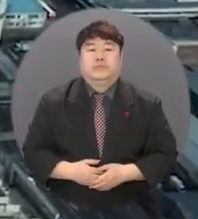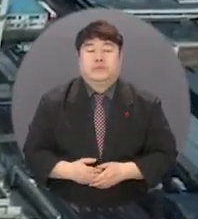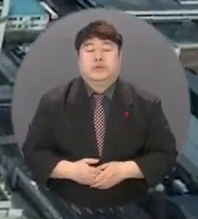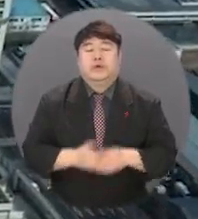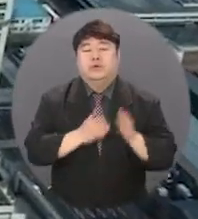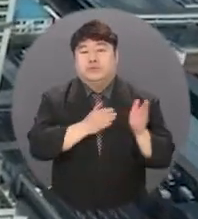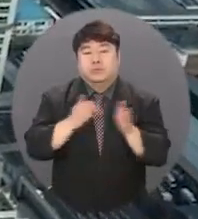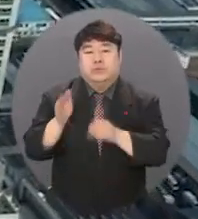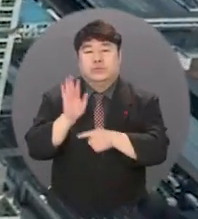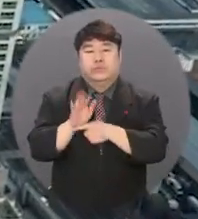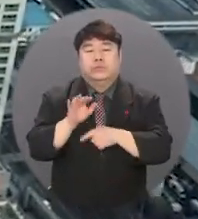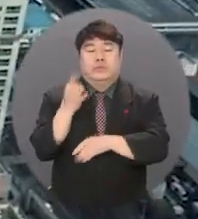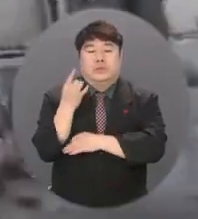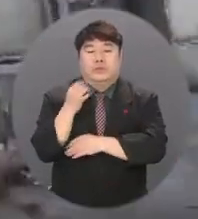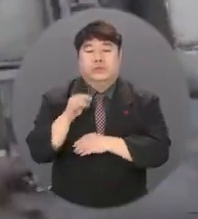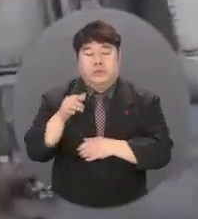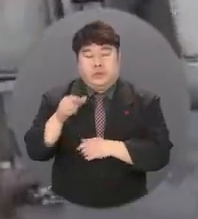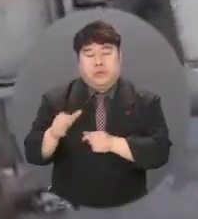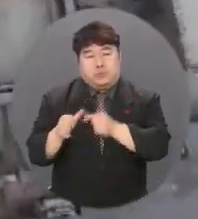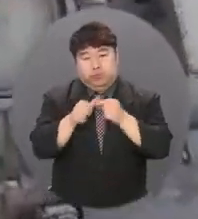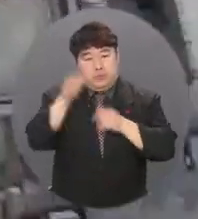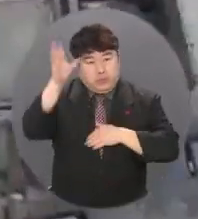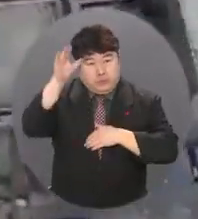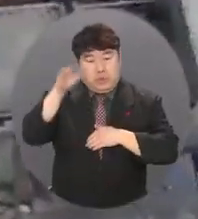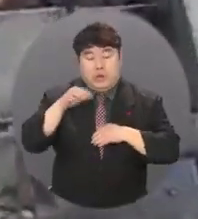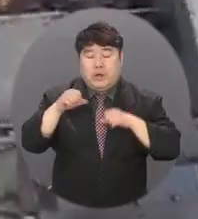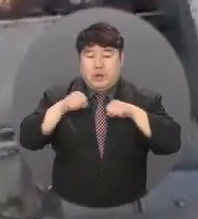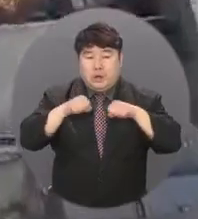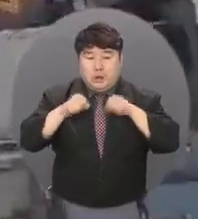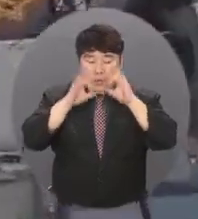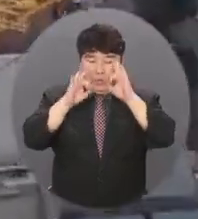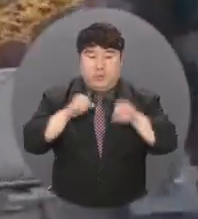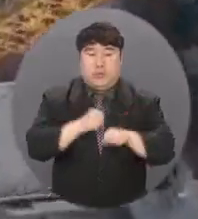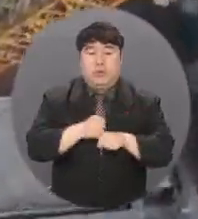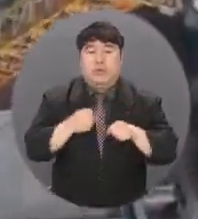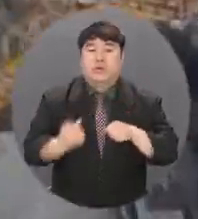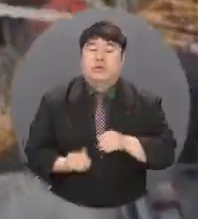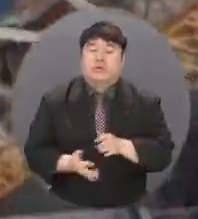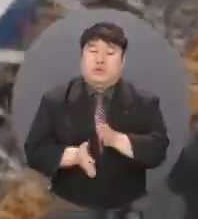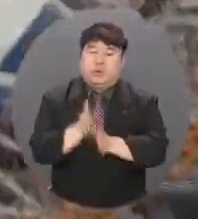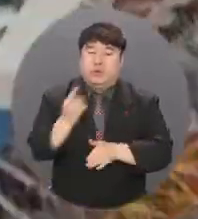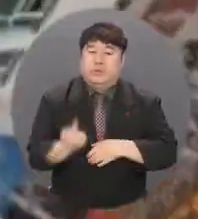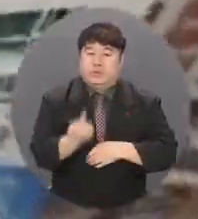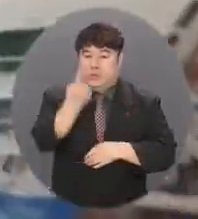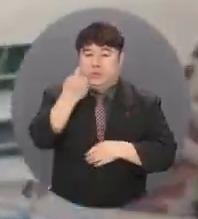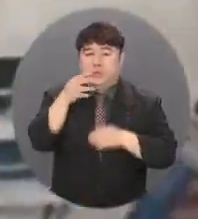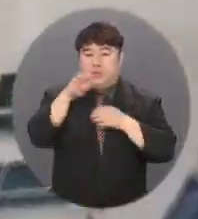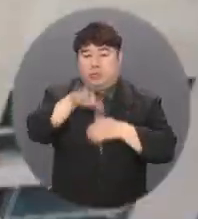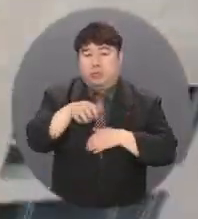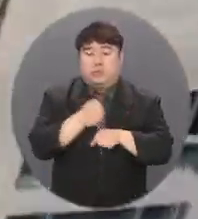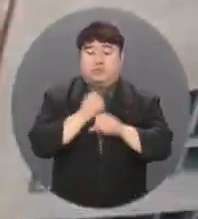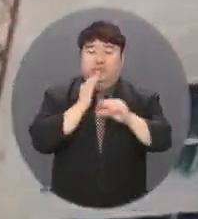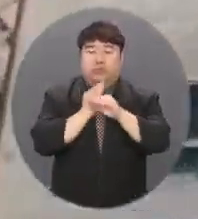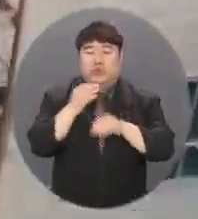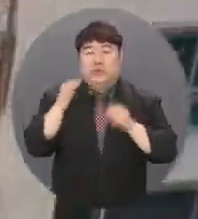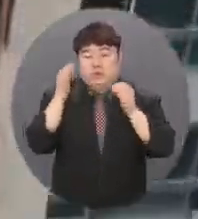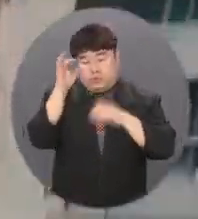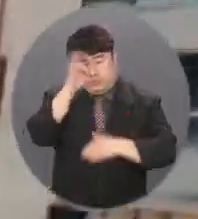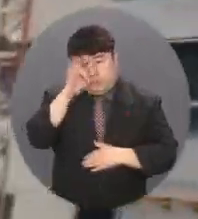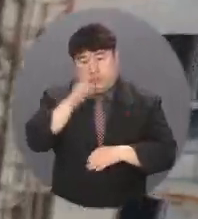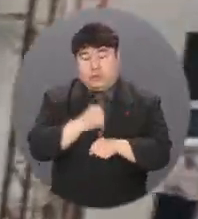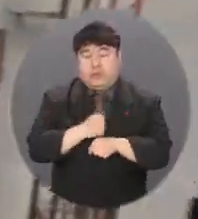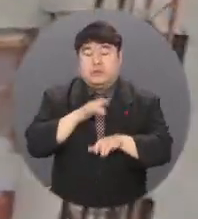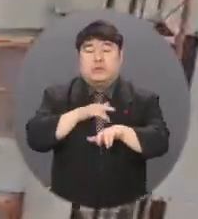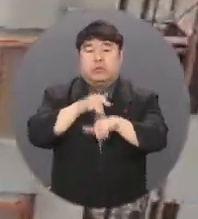수습 본보 된 기존의 구조견 들이 반응을 보였던 건물 상층부 를 중심으로 작업을 진행하고 있습니다 실종자를